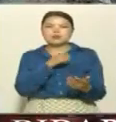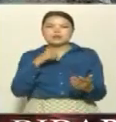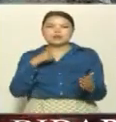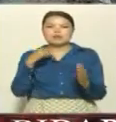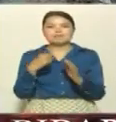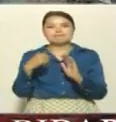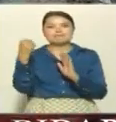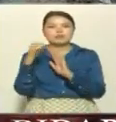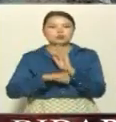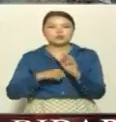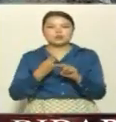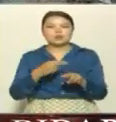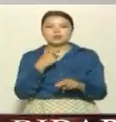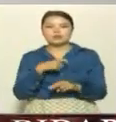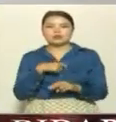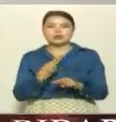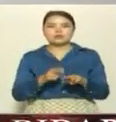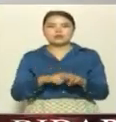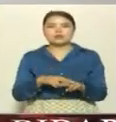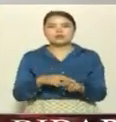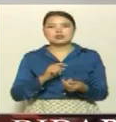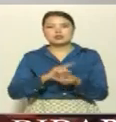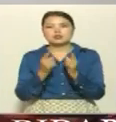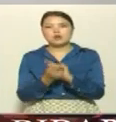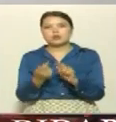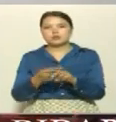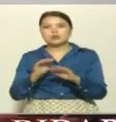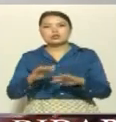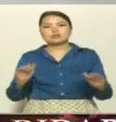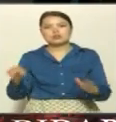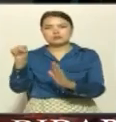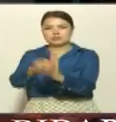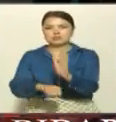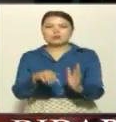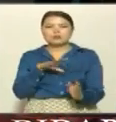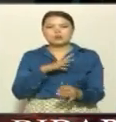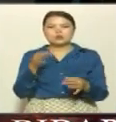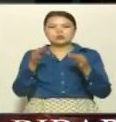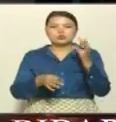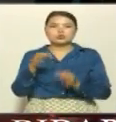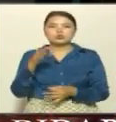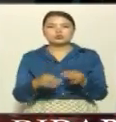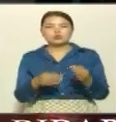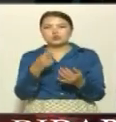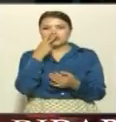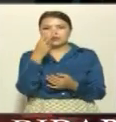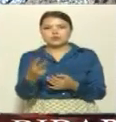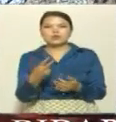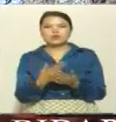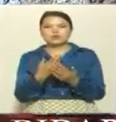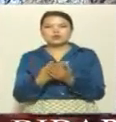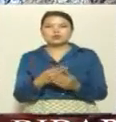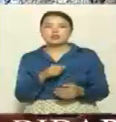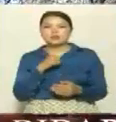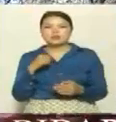самоубийством, однако вместо этого лишил жизни собственных малолетних детей. По словам председателя суда Иниятолы Досетова, подсудимый